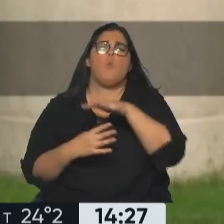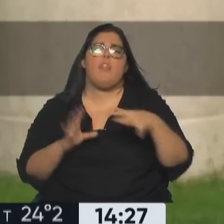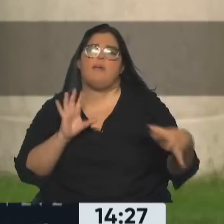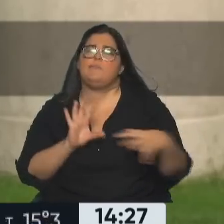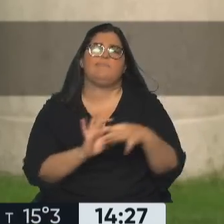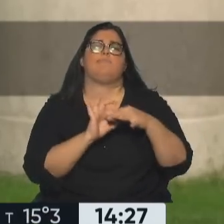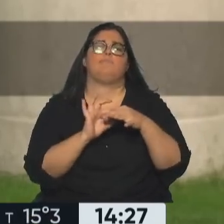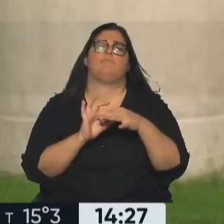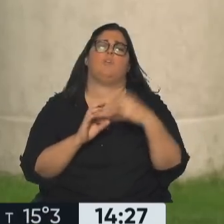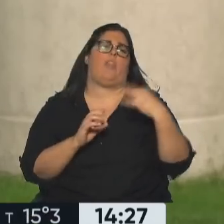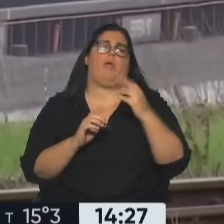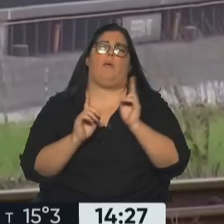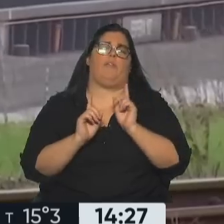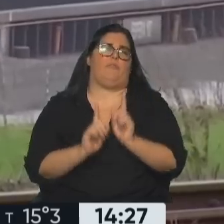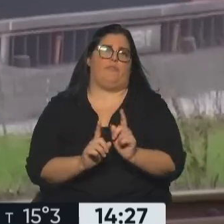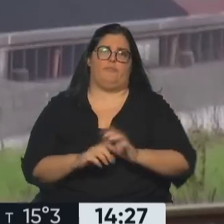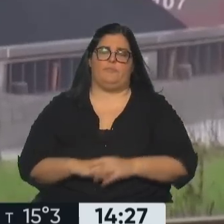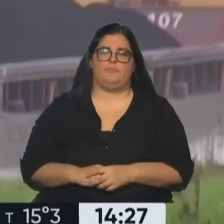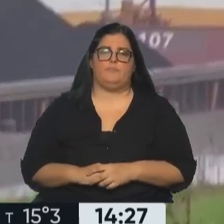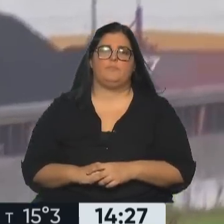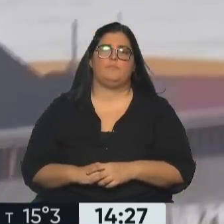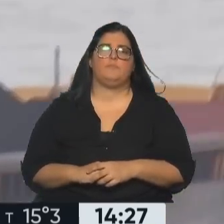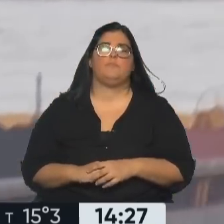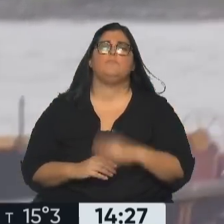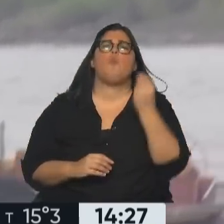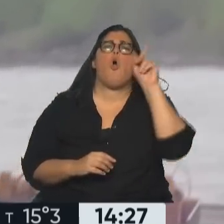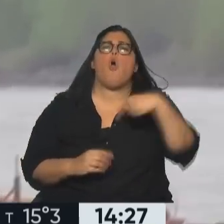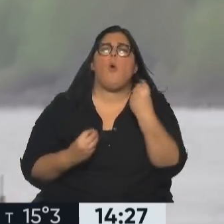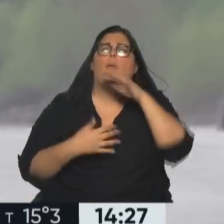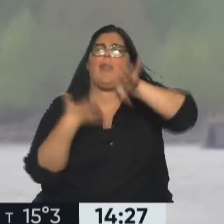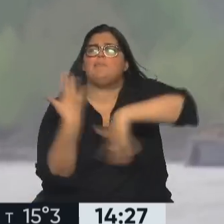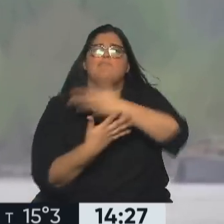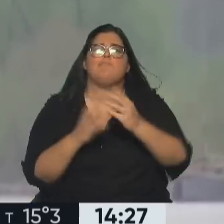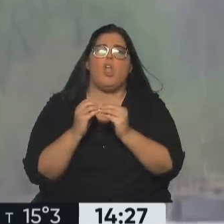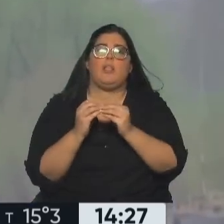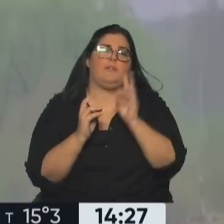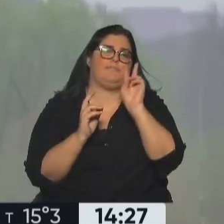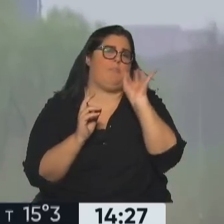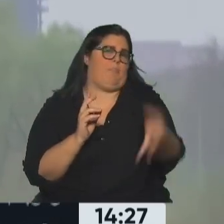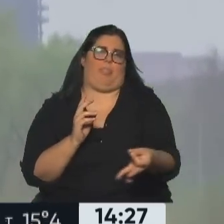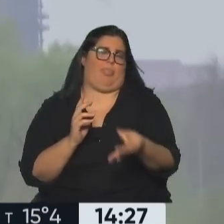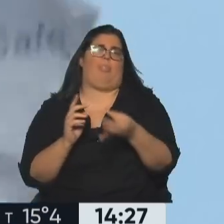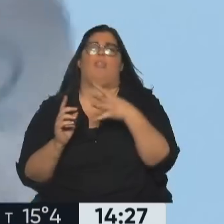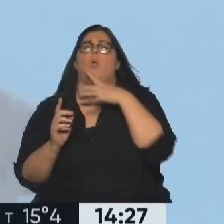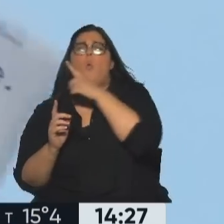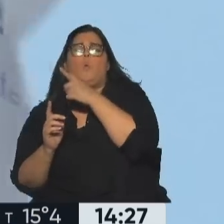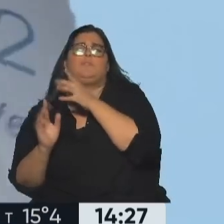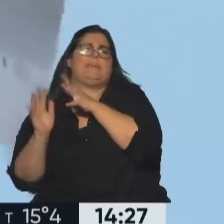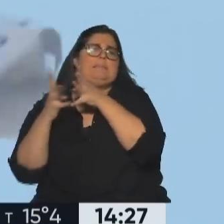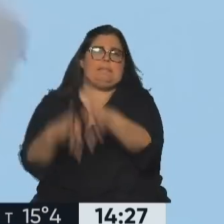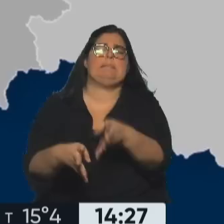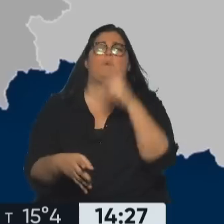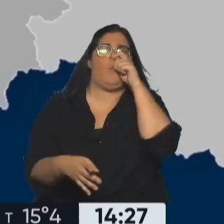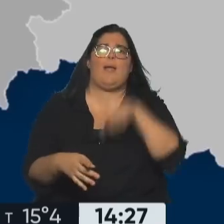erhalten und auch zu stärken. Las causas de esta crisis están a la vista. La invasión rusa a Ucrania incrementó los